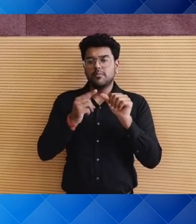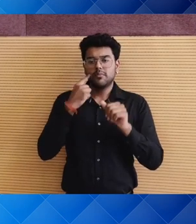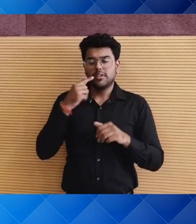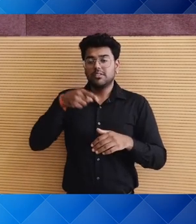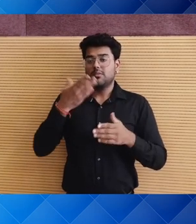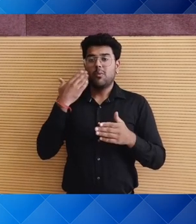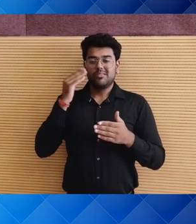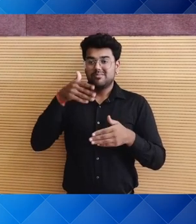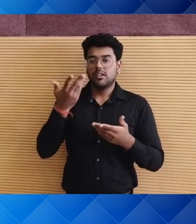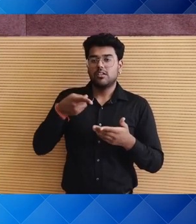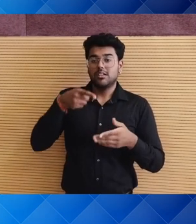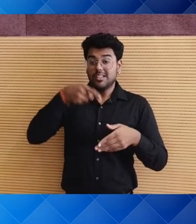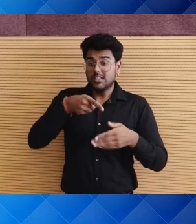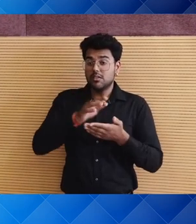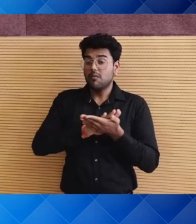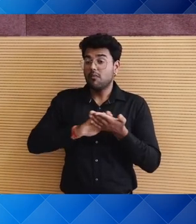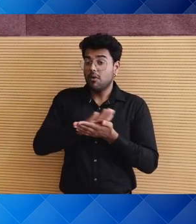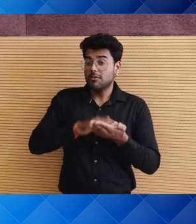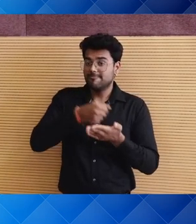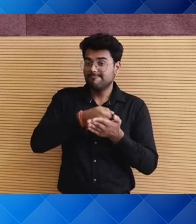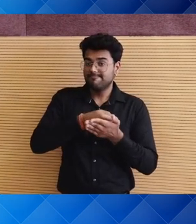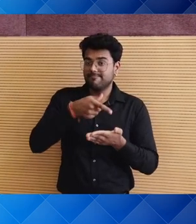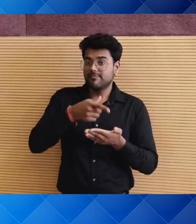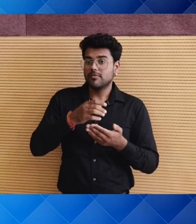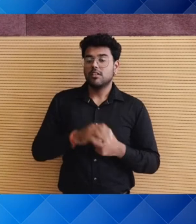फाउंडेशनल समूह की जो